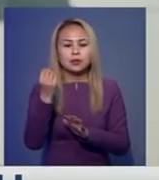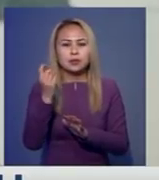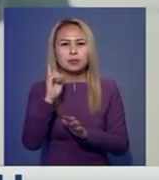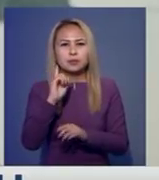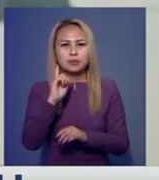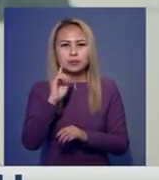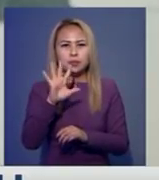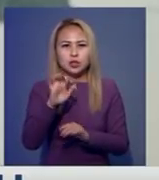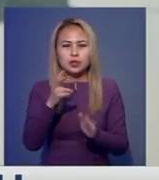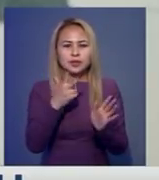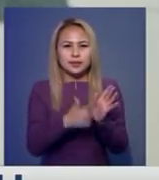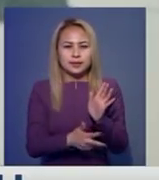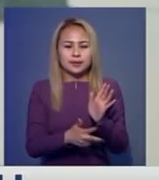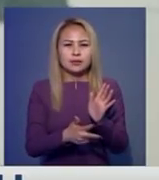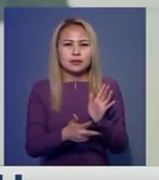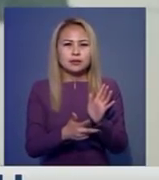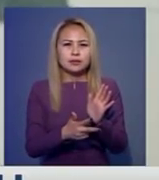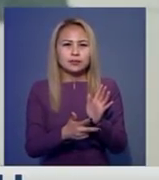1587 жылға шейін бұл арада